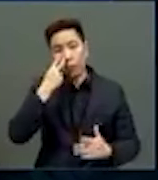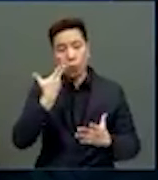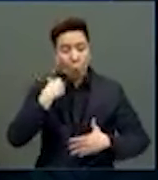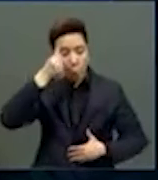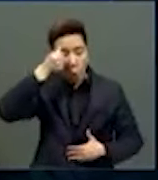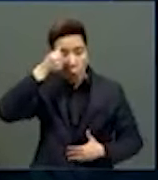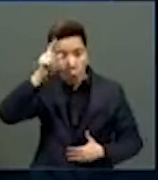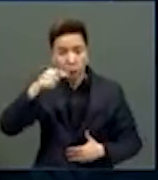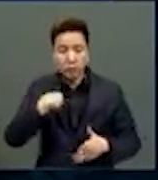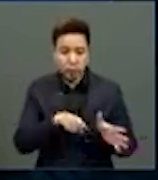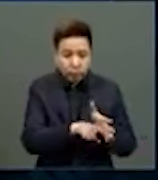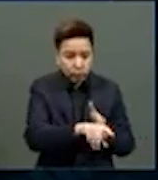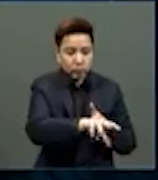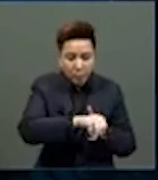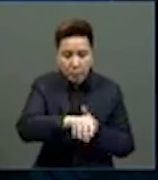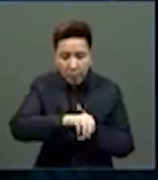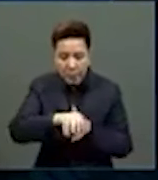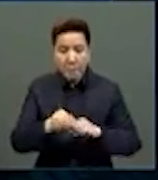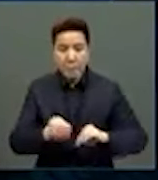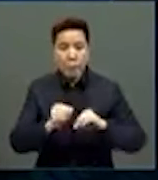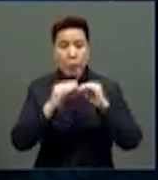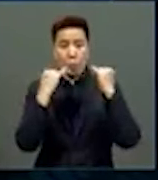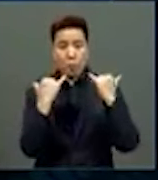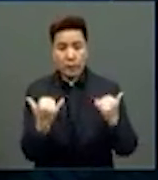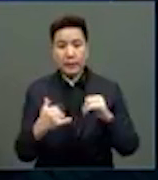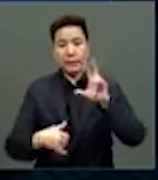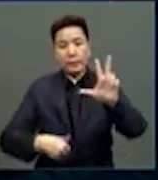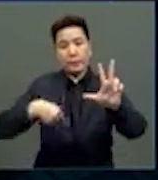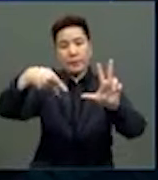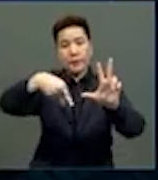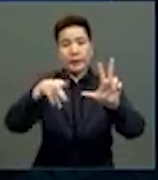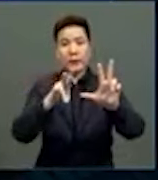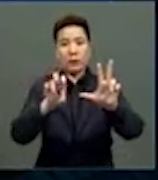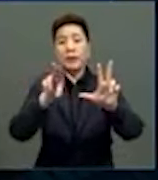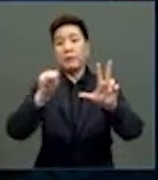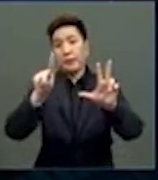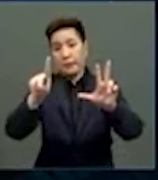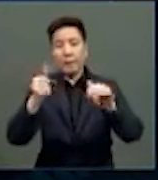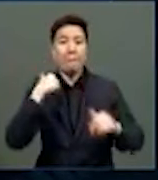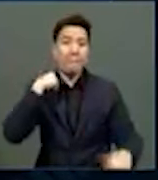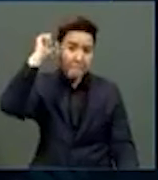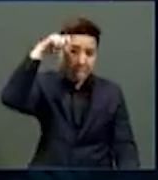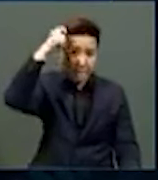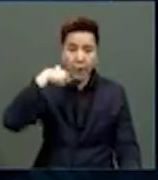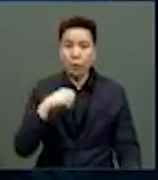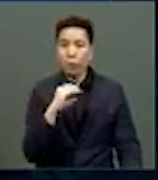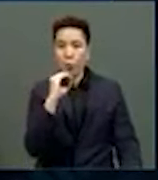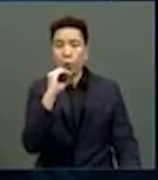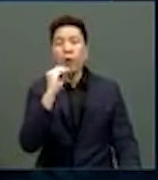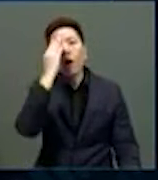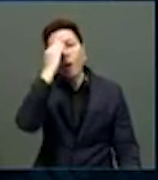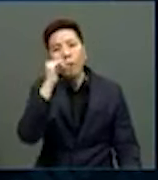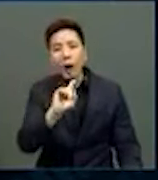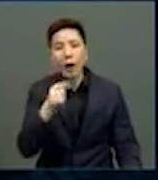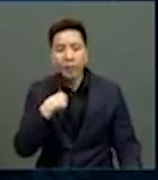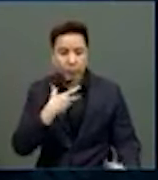รายวันก็ยังคงสูงอยู่ตลอดนะคะวันนี้ก็3731รายค่ะ Myanmarตัวเลขวันนี้เป็น 0นะคะสืบเนื่อง